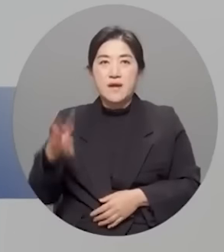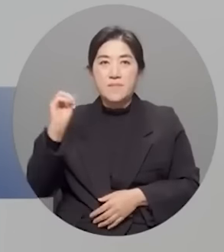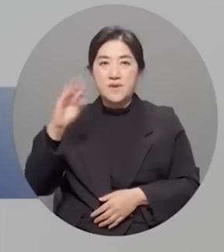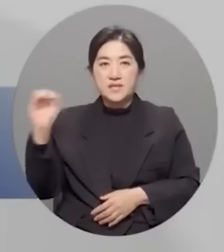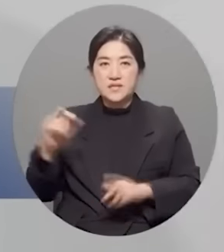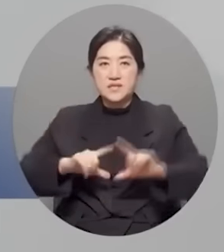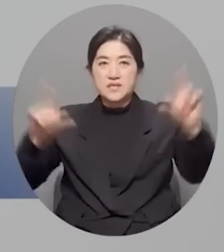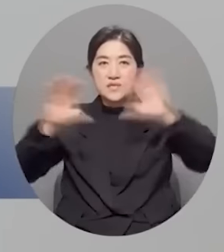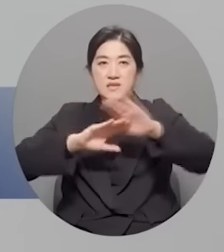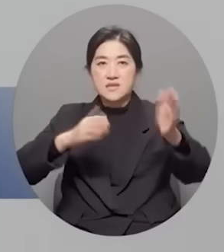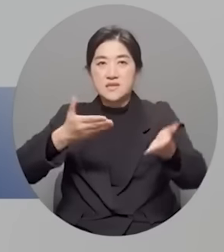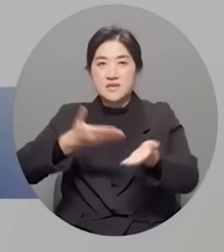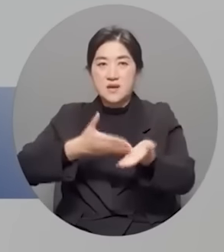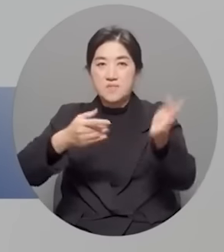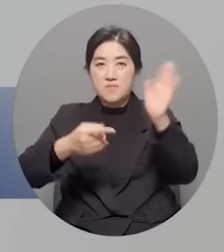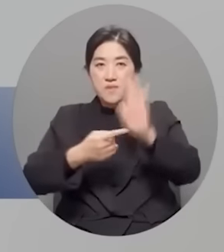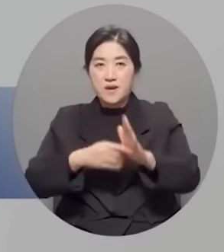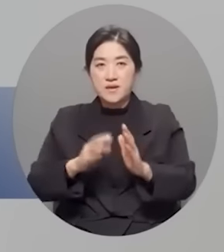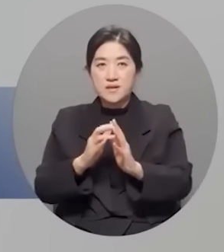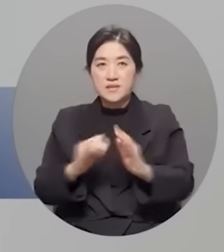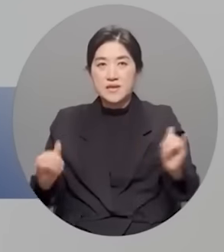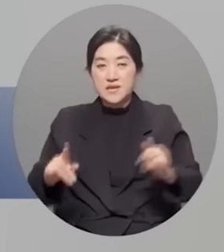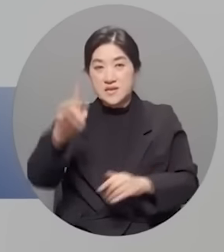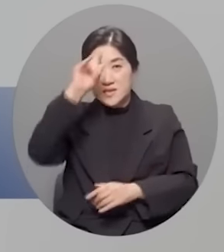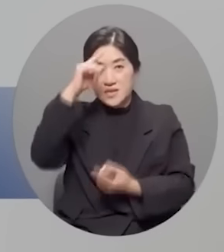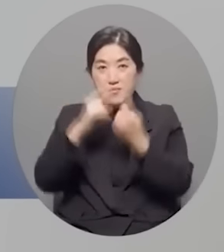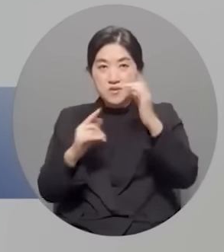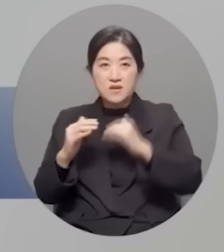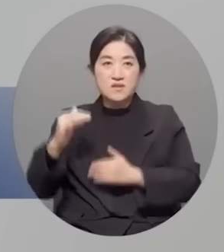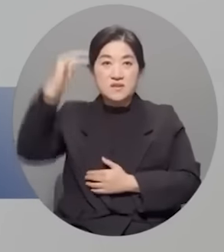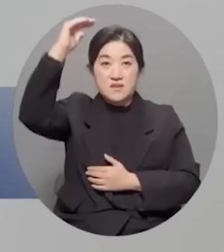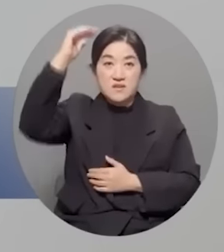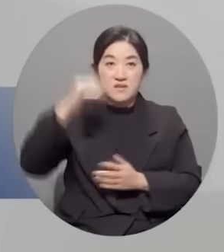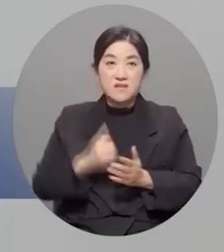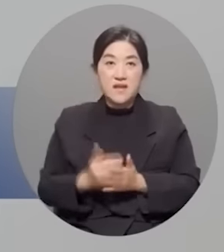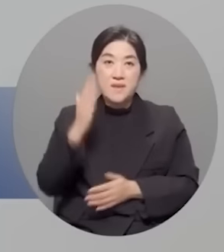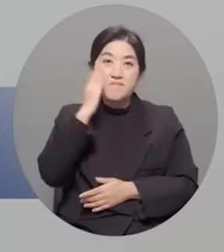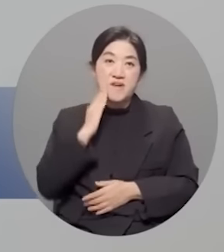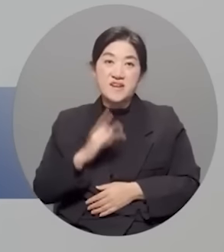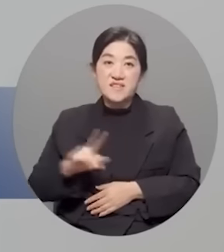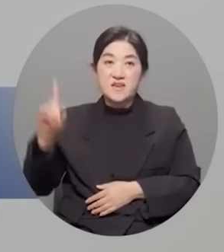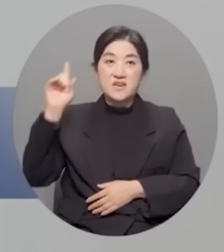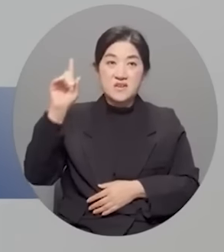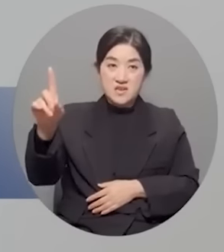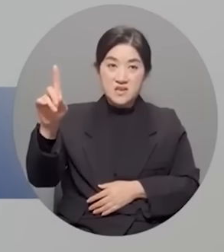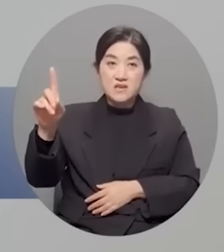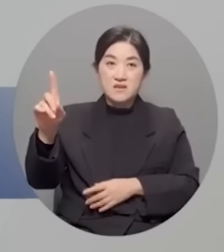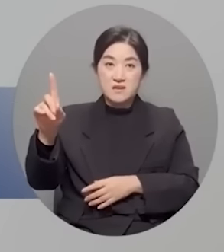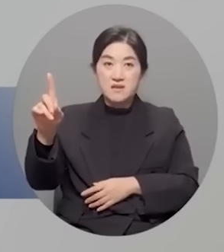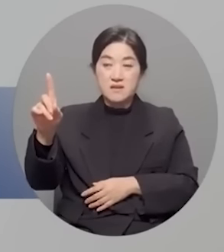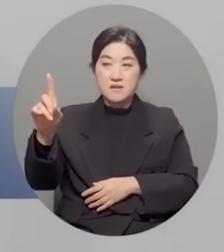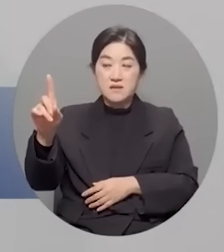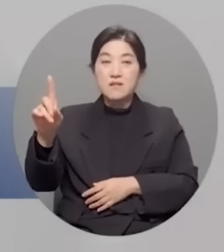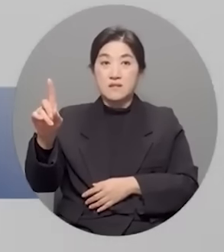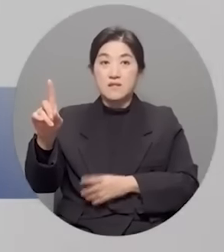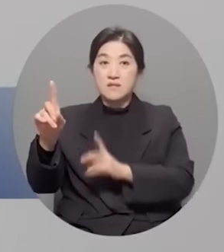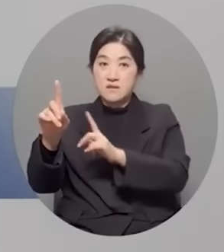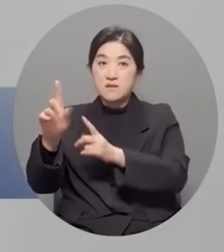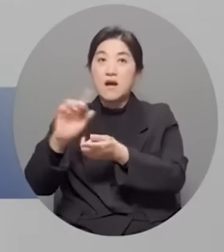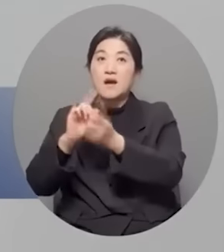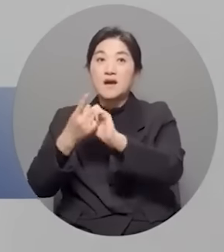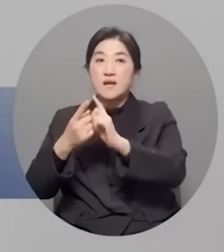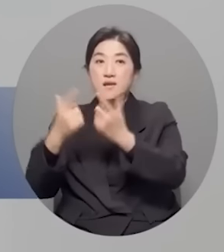1기 예보에 사람 키보다도 큰 파란색 1